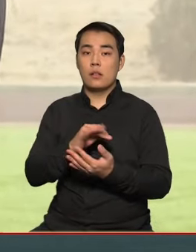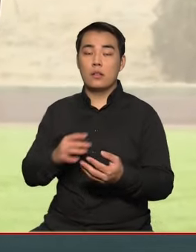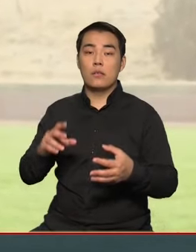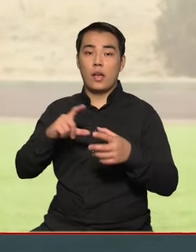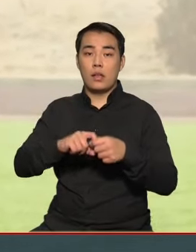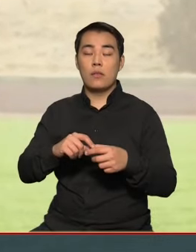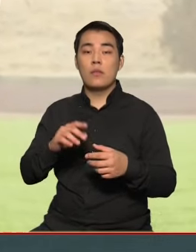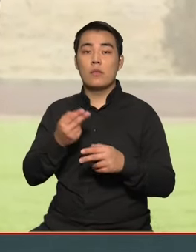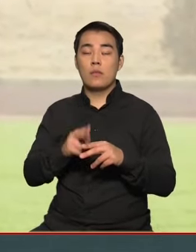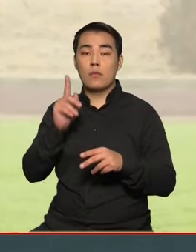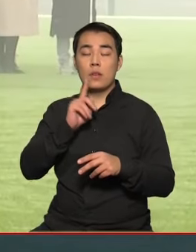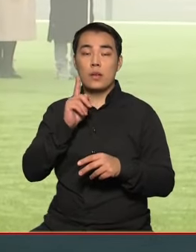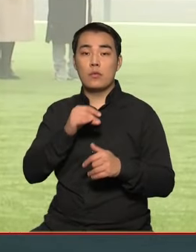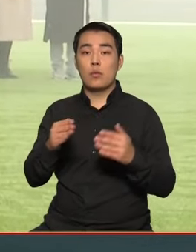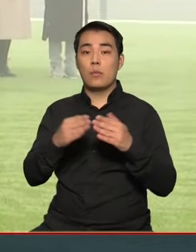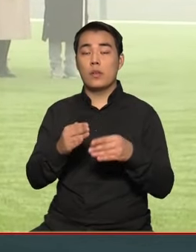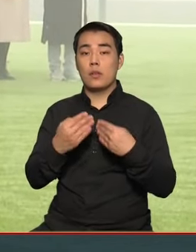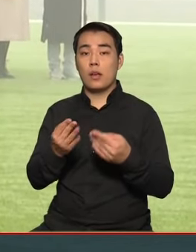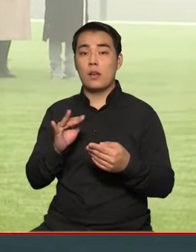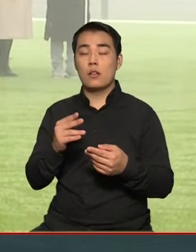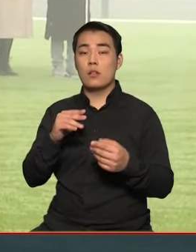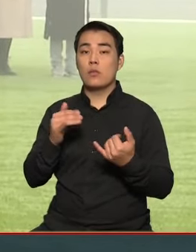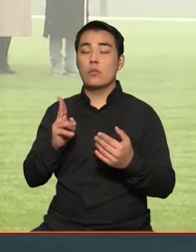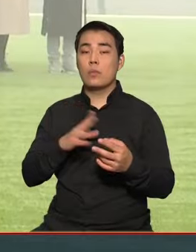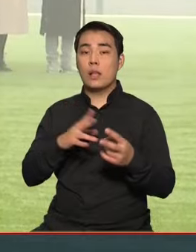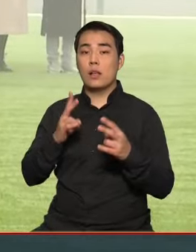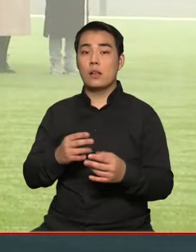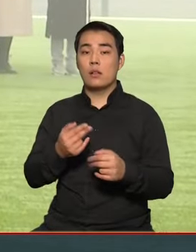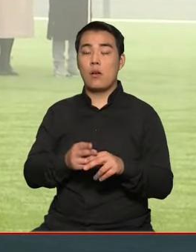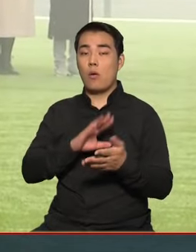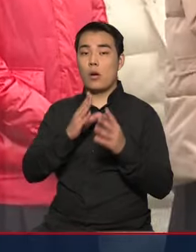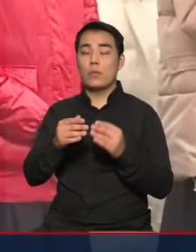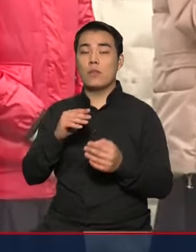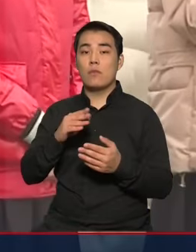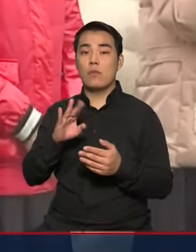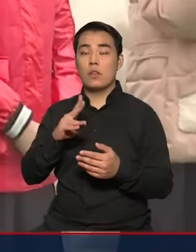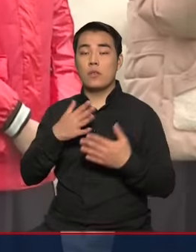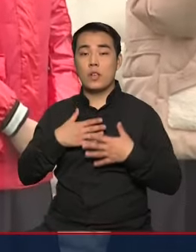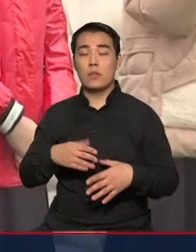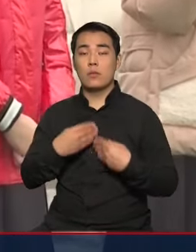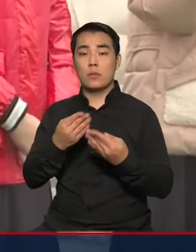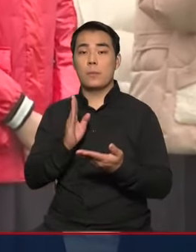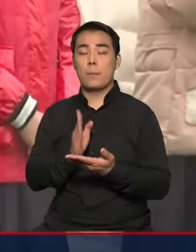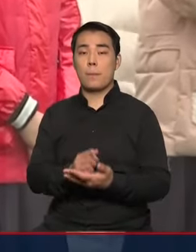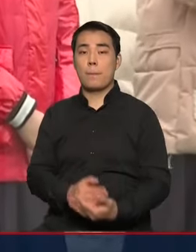тіркеуге, уақытша орналастыруға және зардап шеккендерді қажетті құзаттармен қамтамасыз ету үшін қажет.